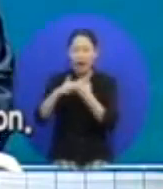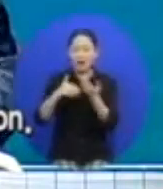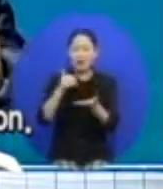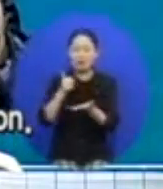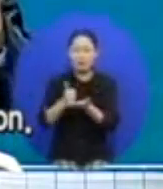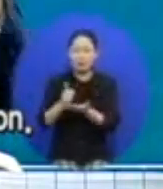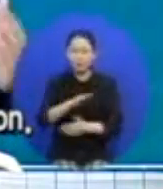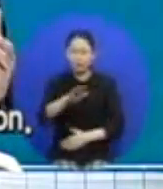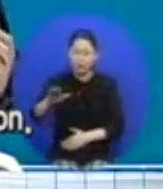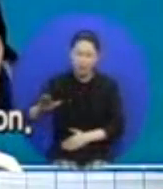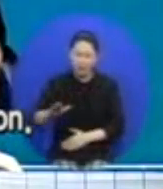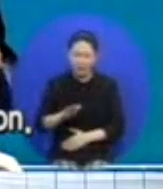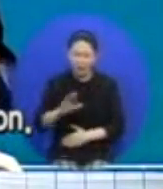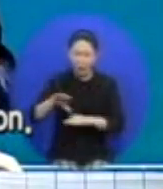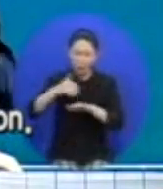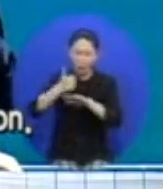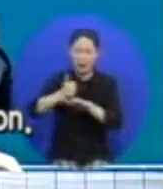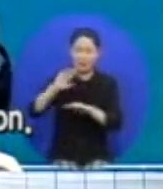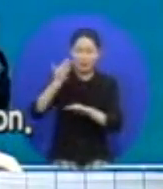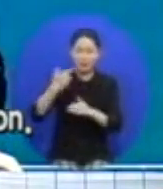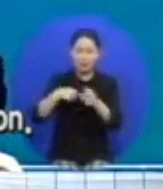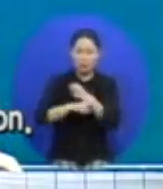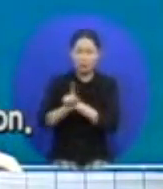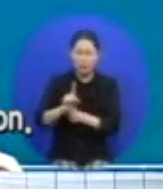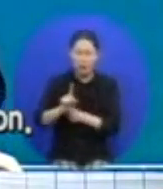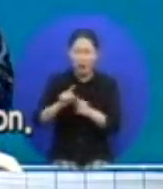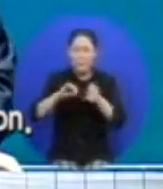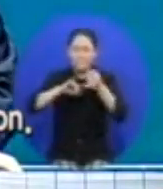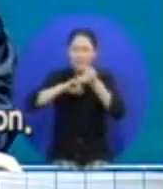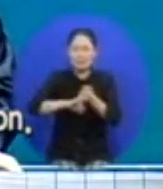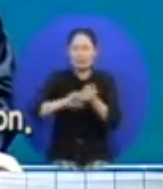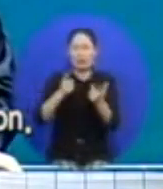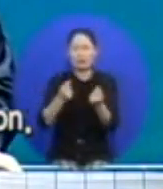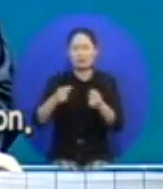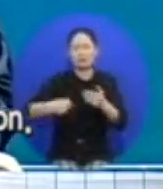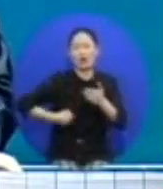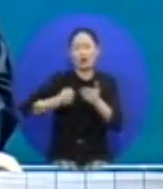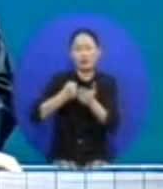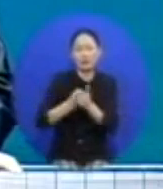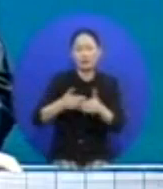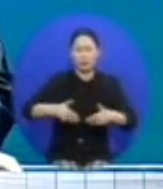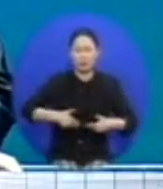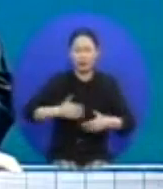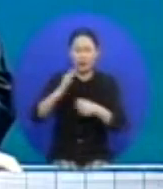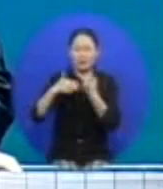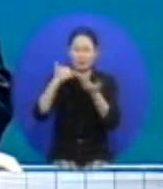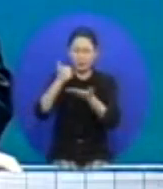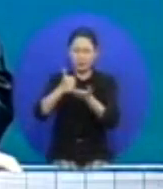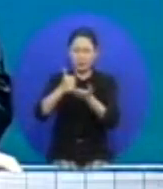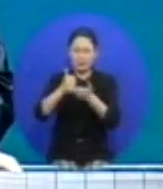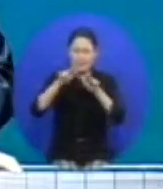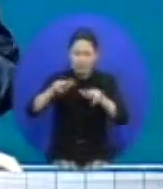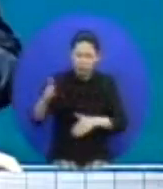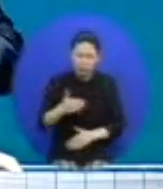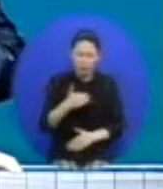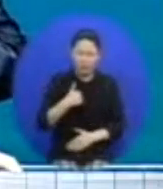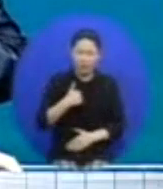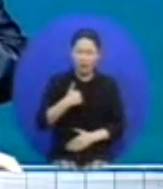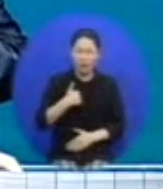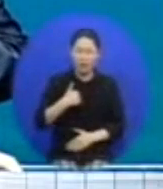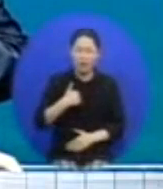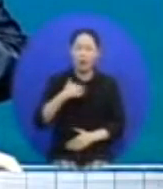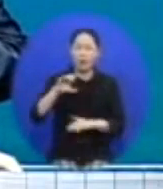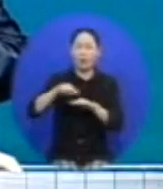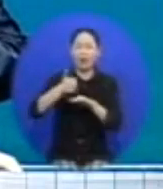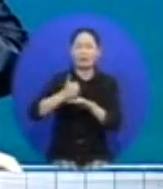우리에게 왕이 되시는 것은 반드시 이 결단이 필요한 거예요 하나님 이제부터 하나님은 데 왕